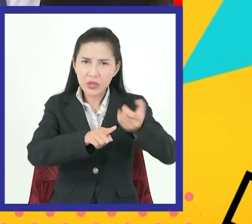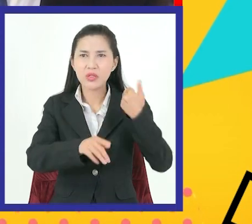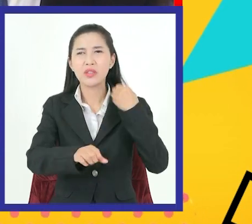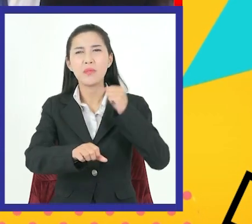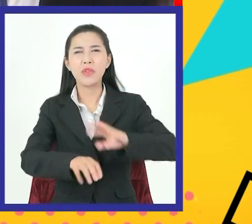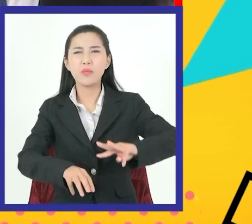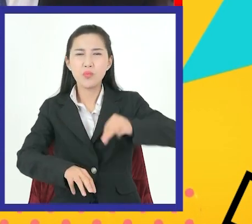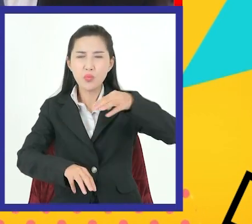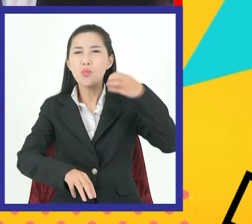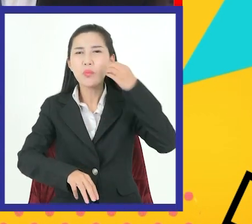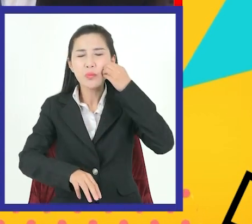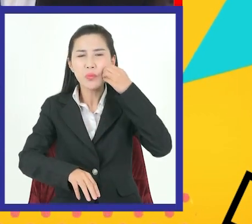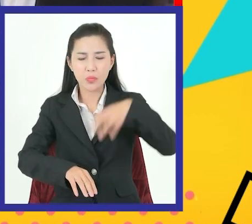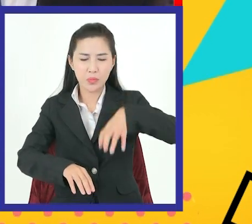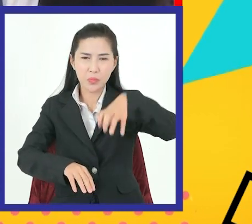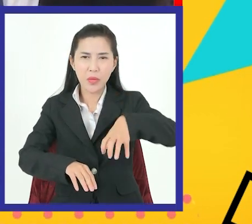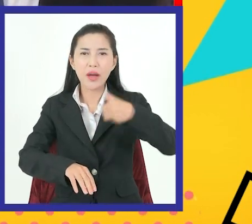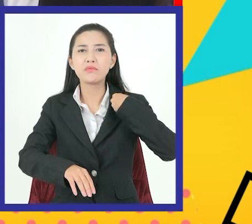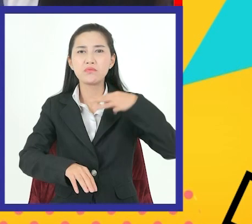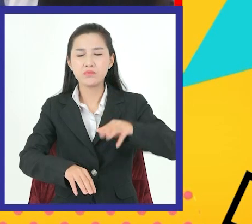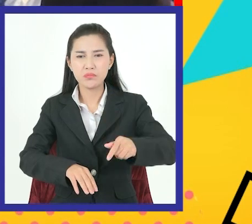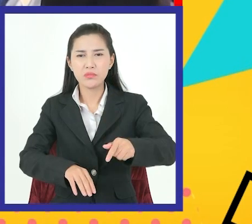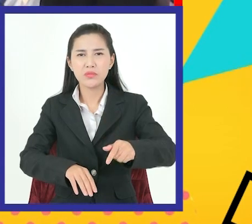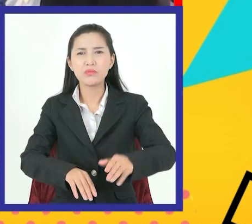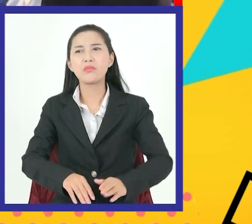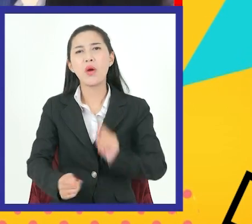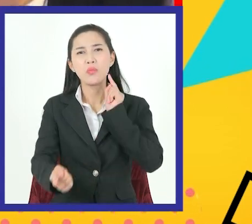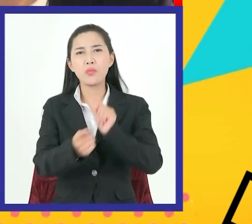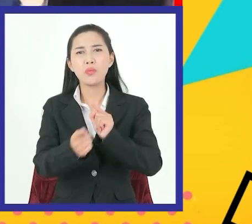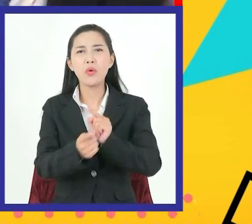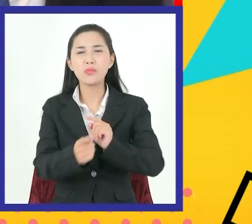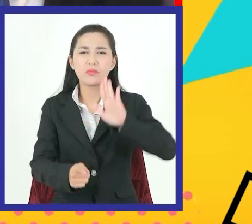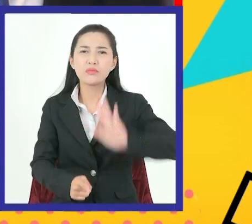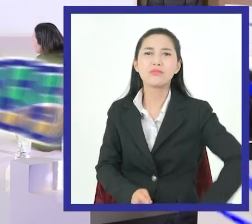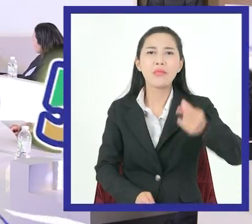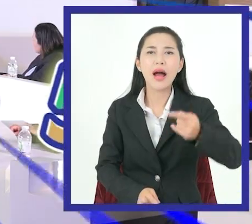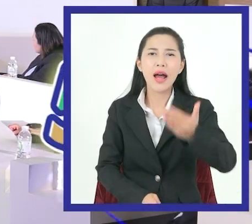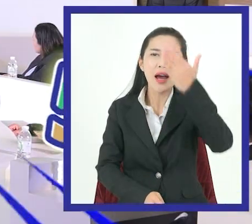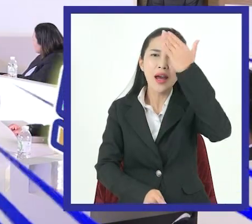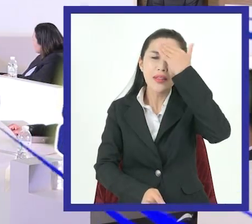หมู่บ้านมาแล้วนะครับปรากฏว่าเจอหมาหน้าหมู่บ้านเป็นผู้มีอิทธิพล